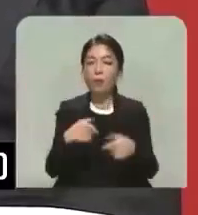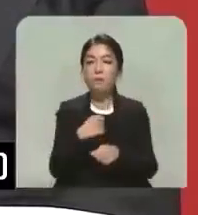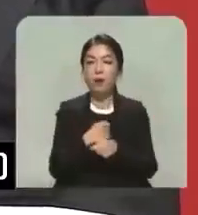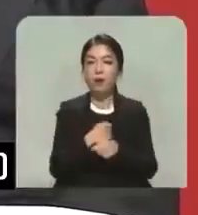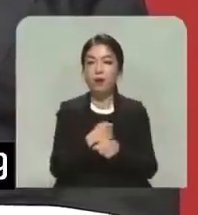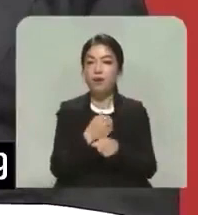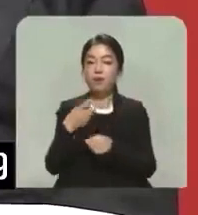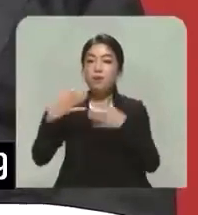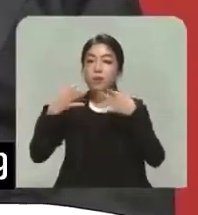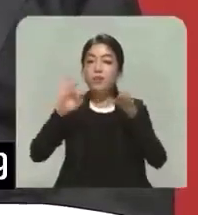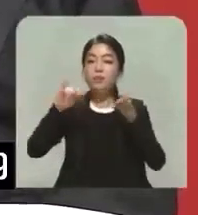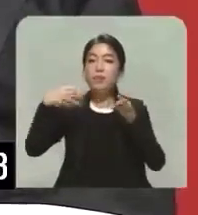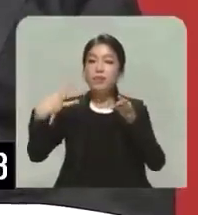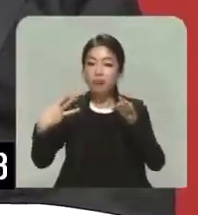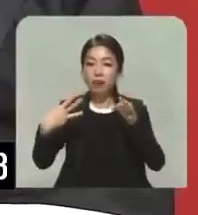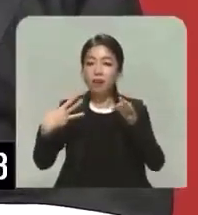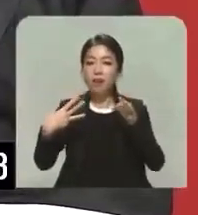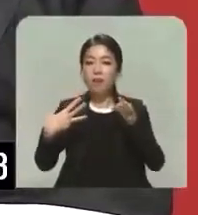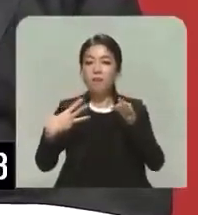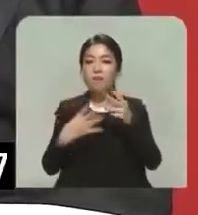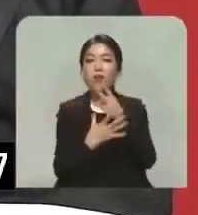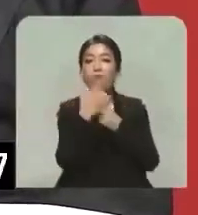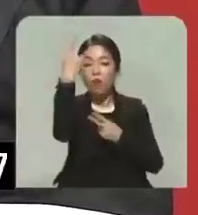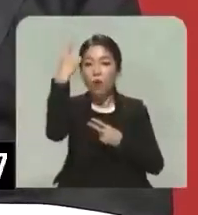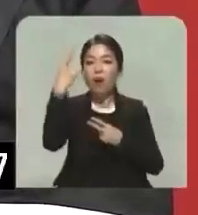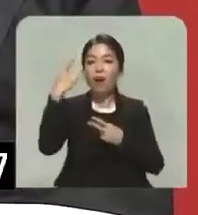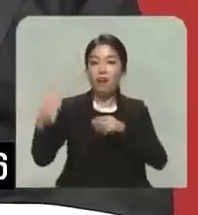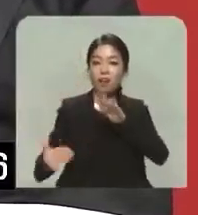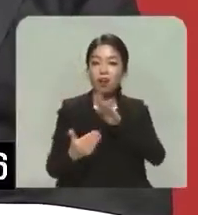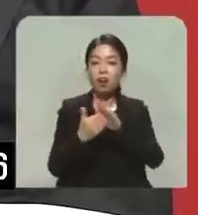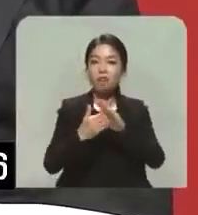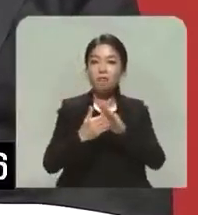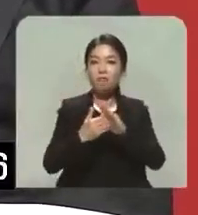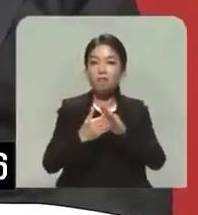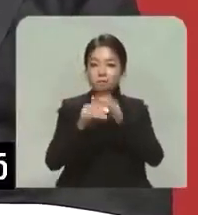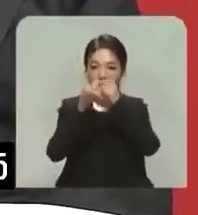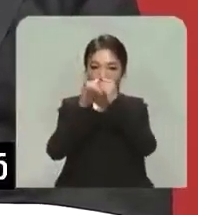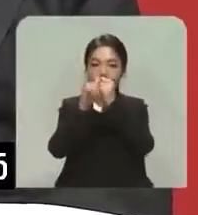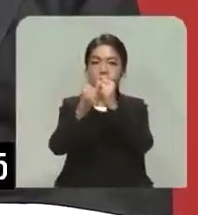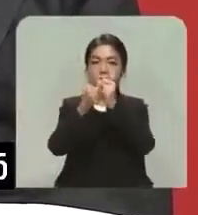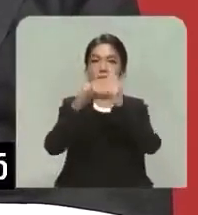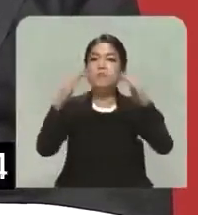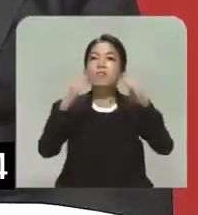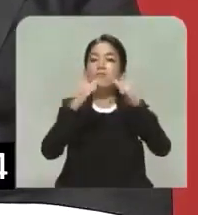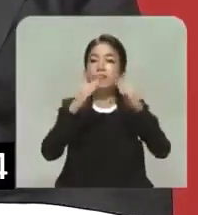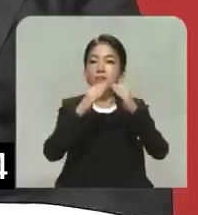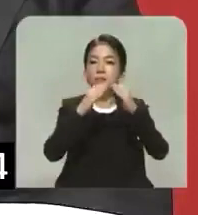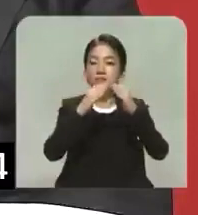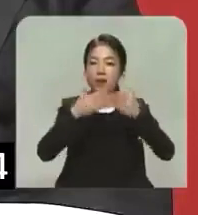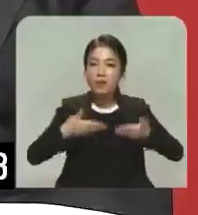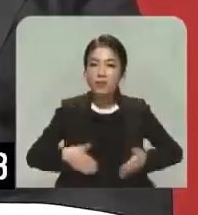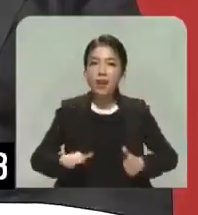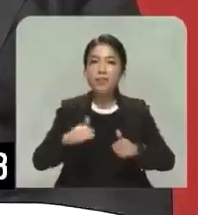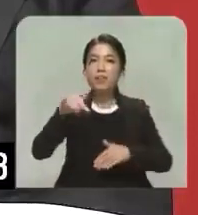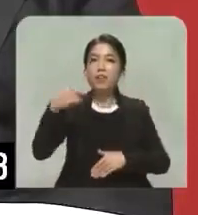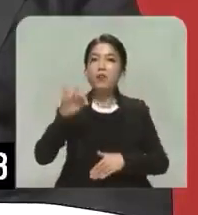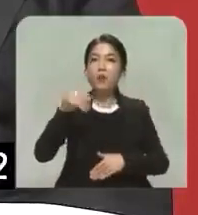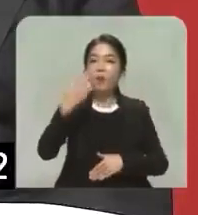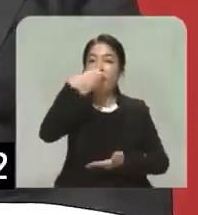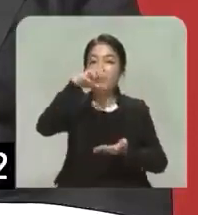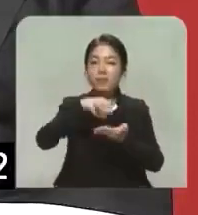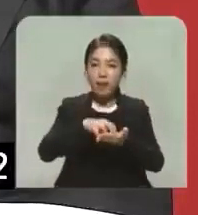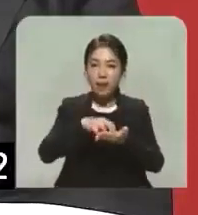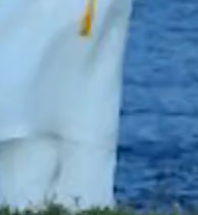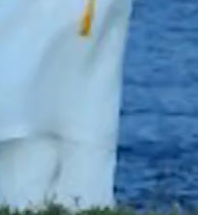그다음에 김일성 3부자가 통일을 이뤄내고 영웅 중에 영웅 집안이 탄생해서 노벨상을 받게 될